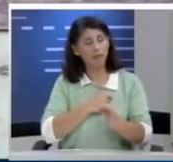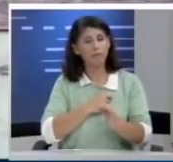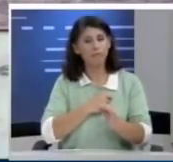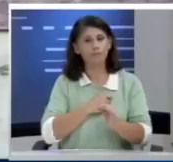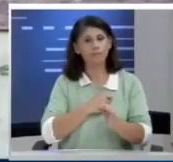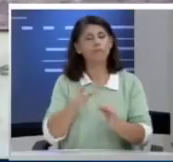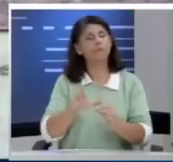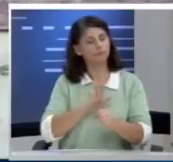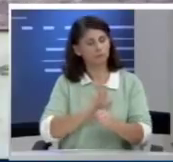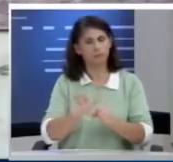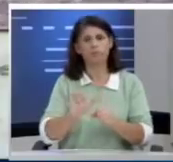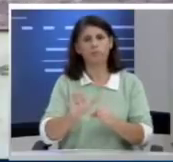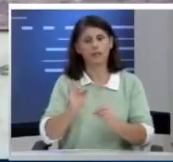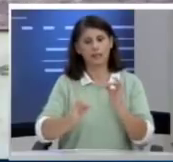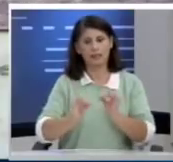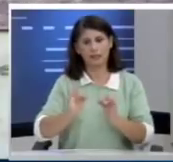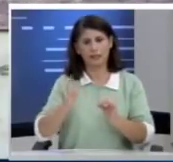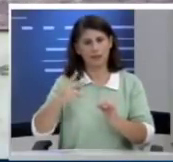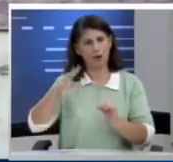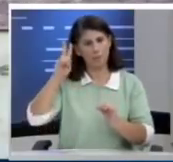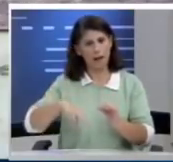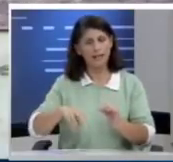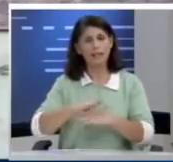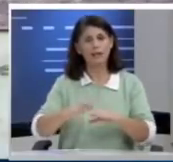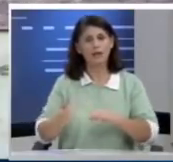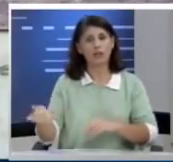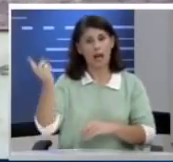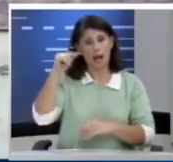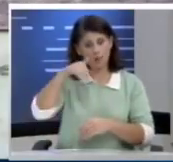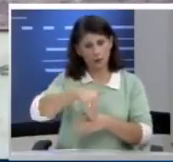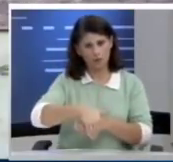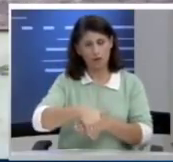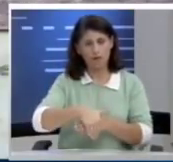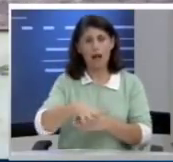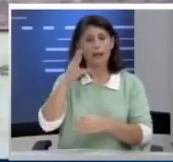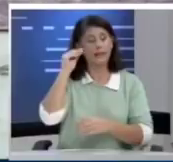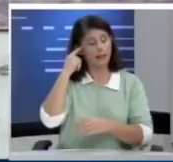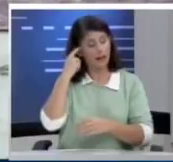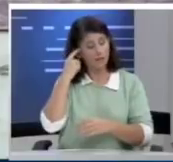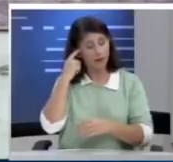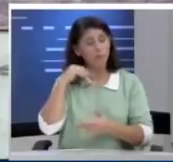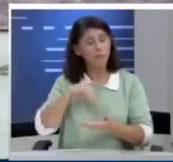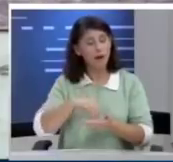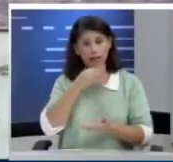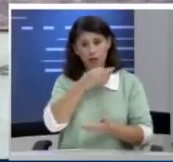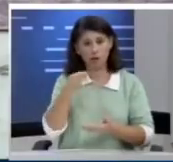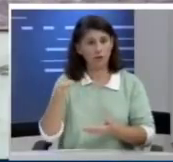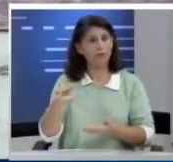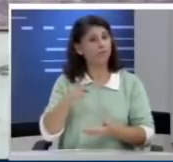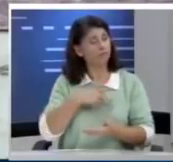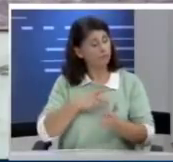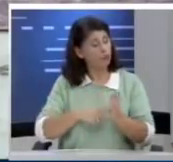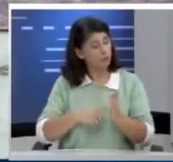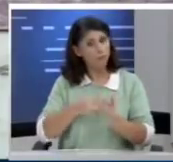είναι επαρκής αυτή η συζήτηση για να τελειώσει αύριο το βράδυ. Αντιλαμβάνομαι, επαναλαμβάνω ότι ευλόγως και